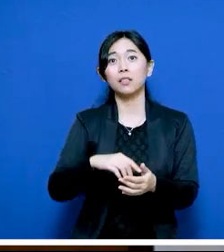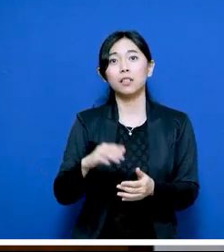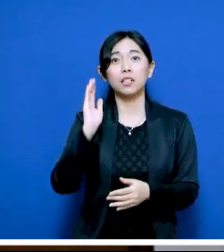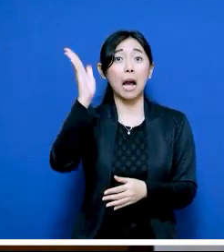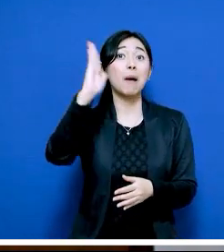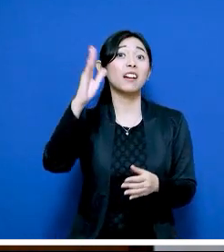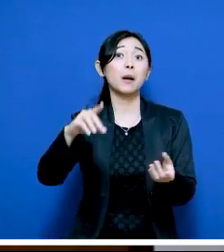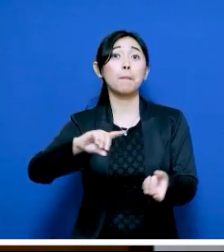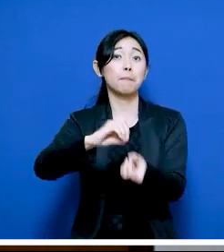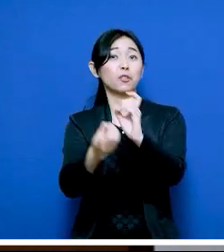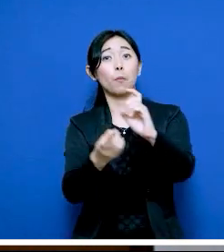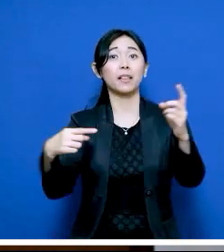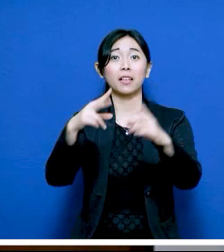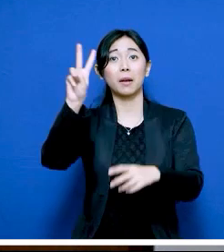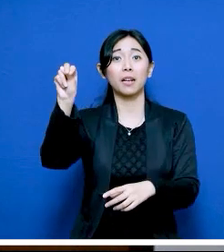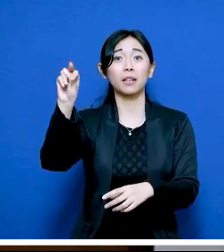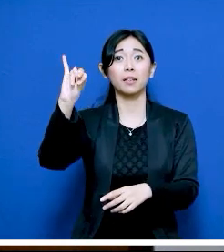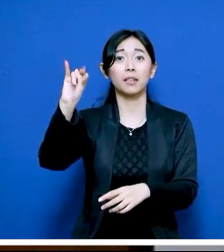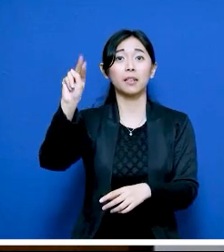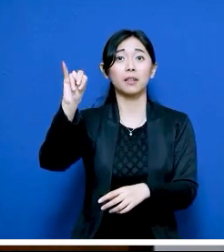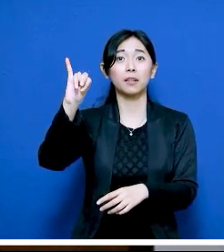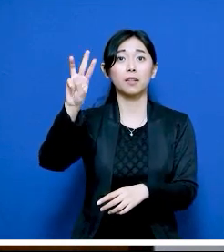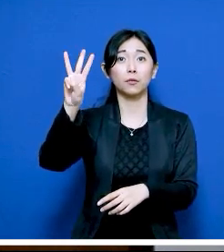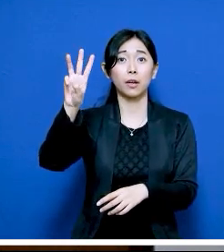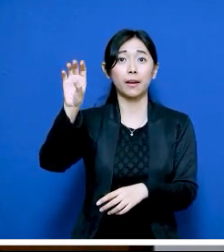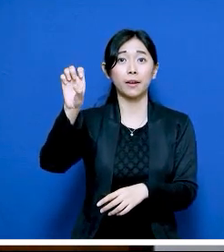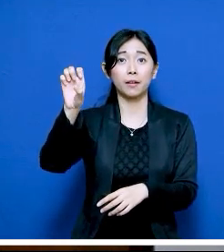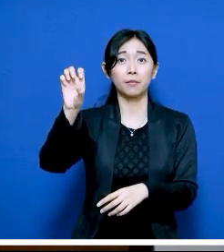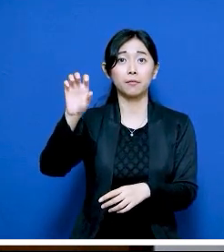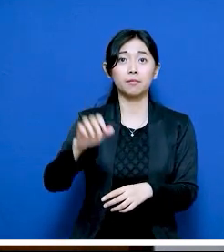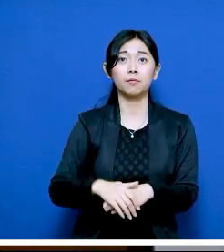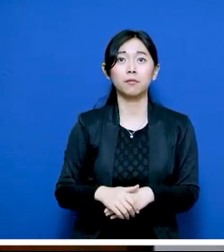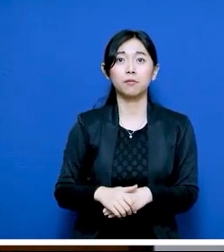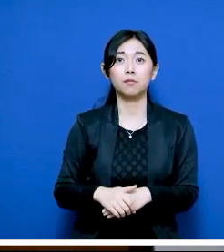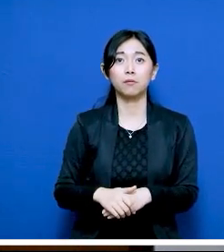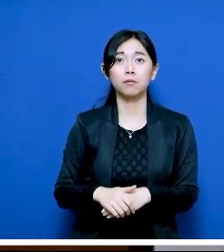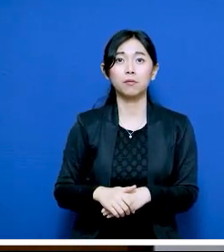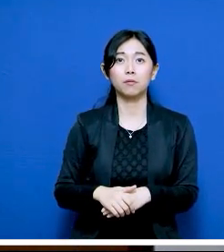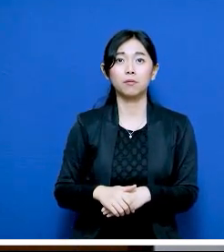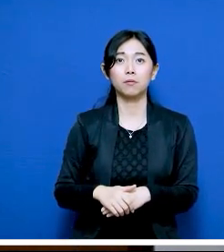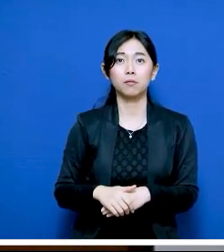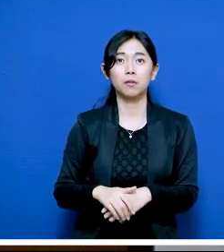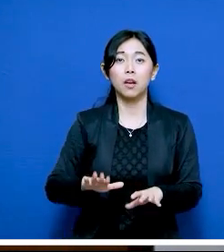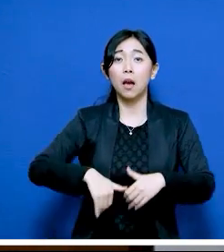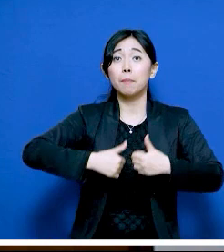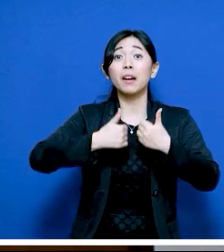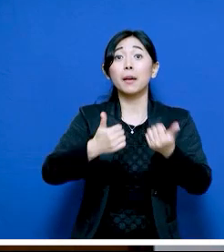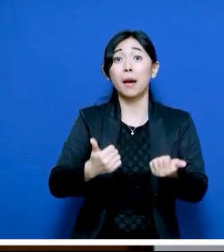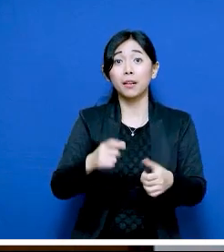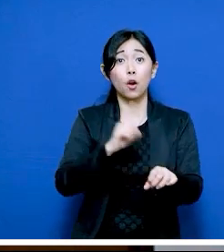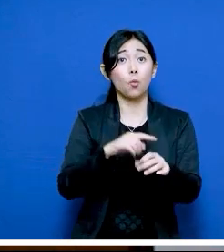soal pertobatan kepada jemaat di Niniwe, umat di Niniwe, bagaimana saat